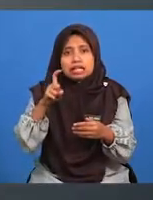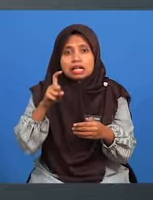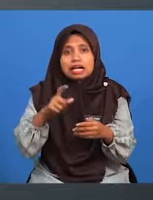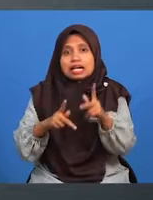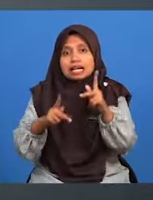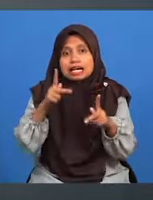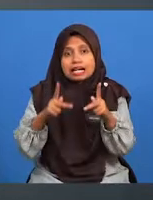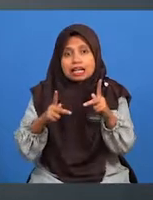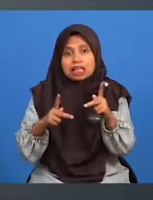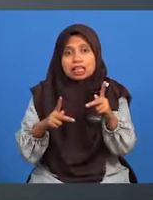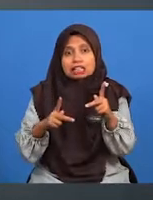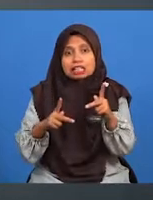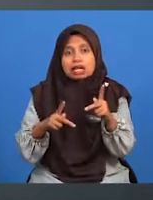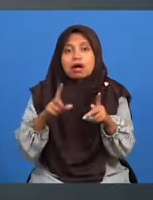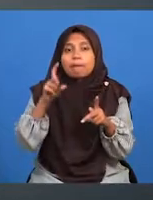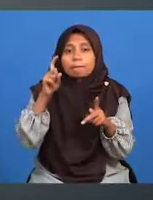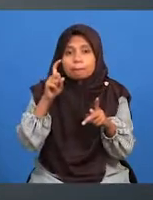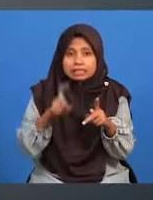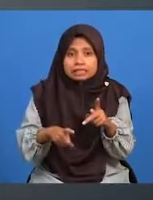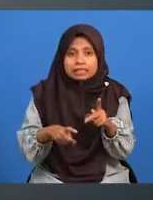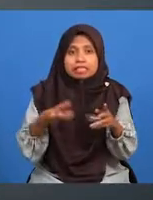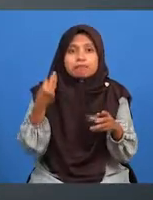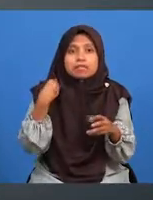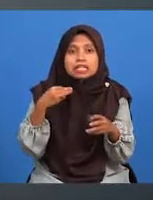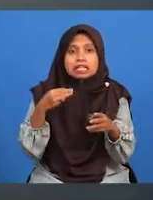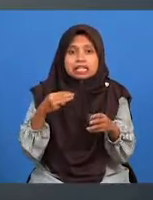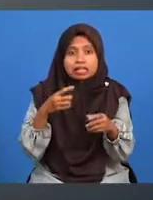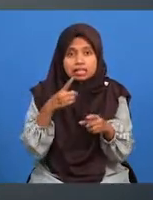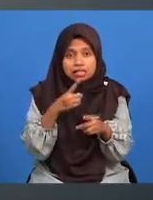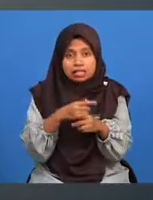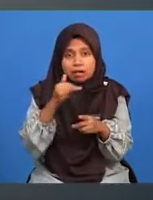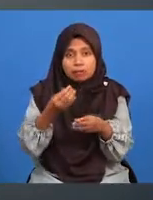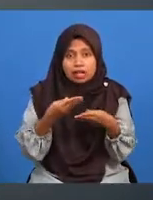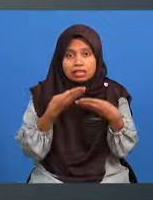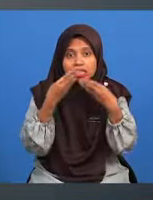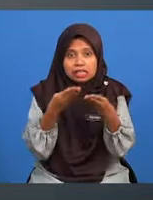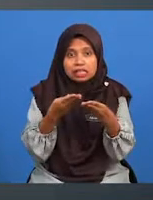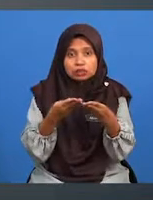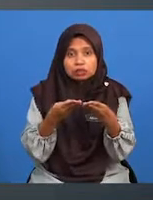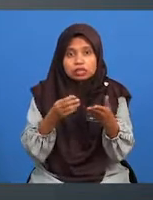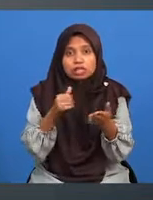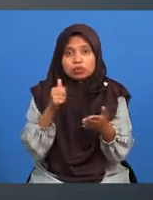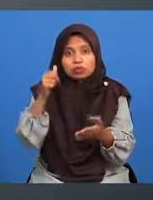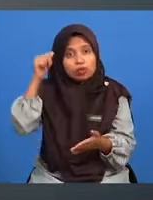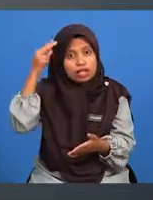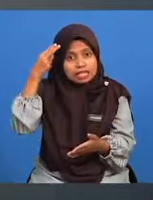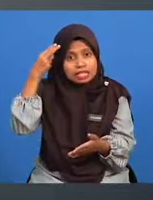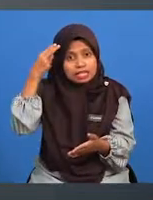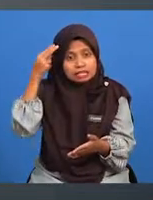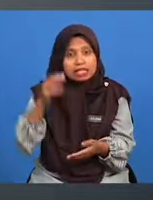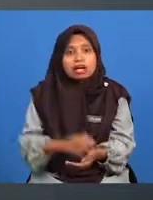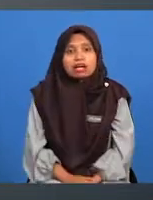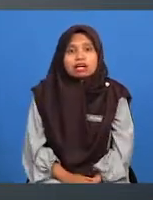atau kereta tersebut mestilah milik sempurna pihak yang menyerahkan harta.